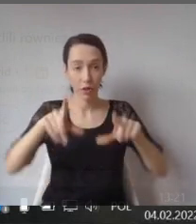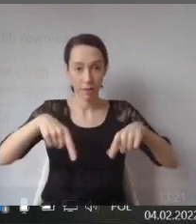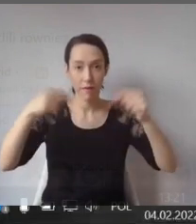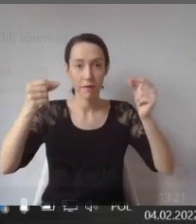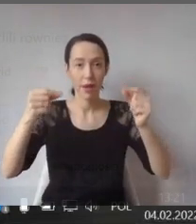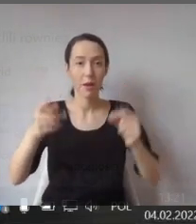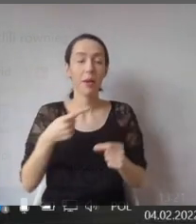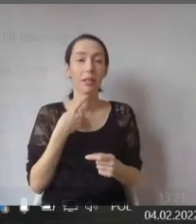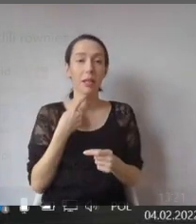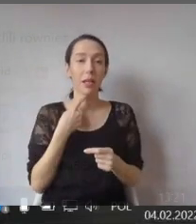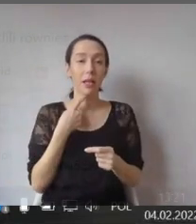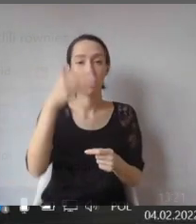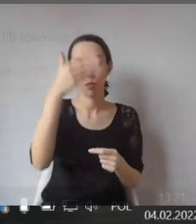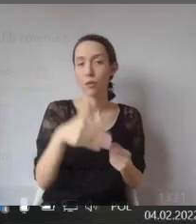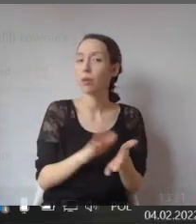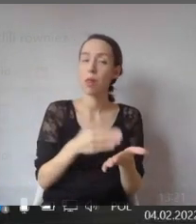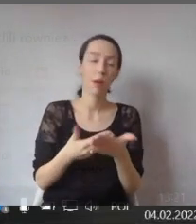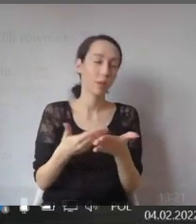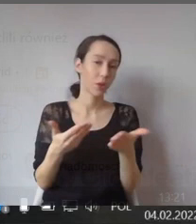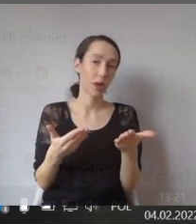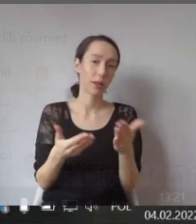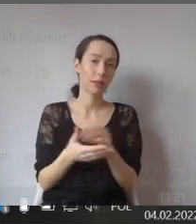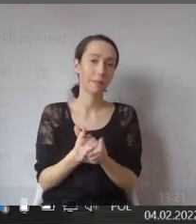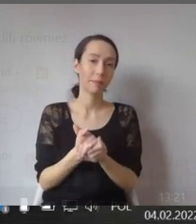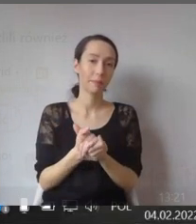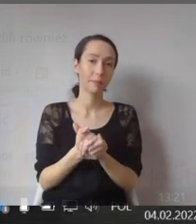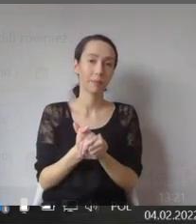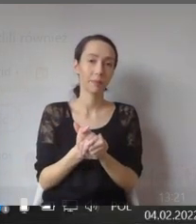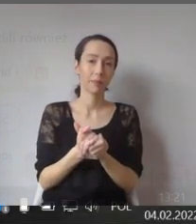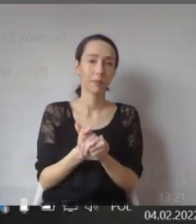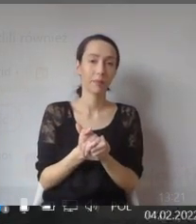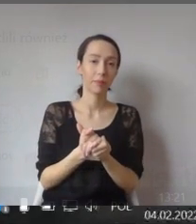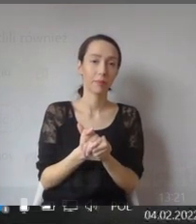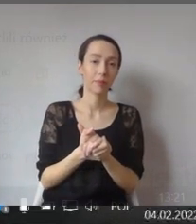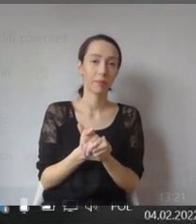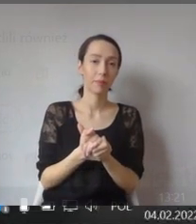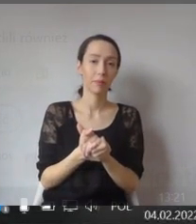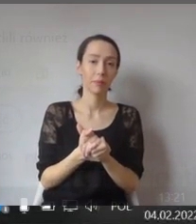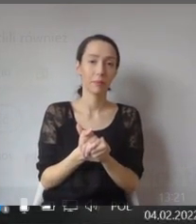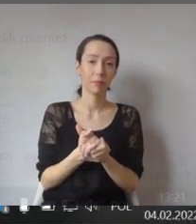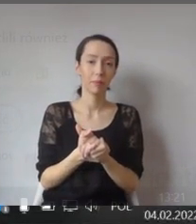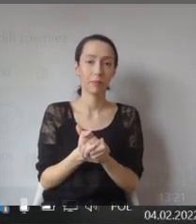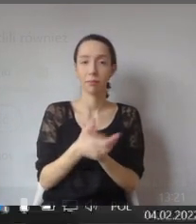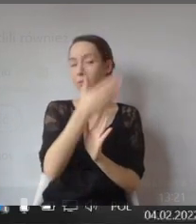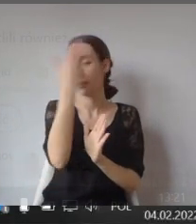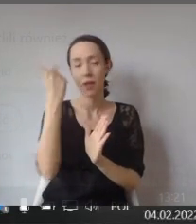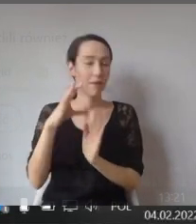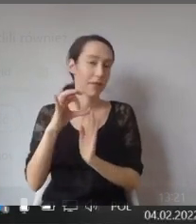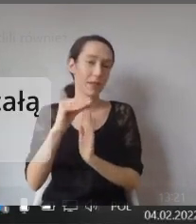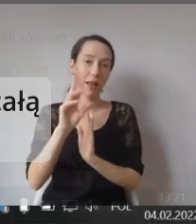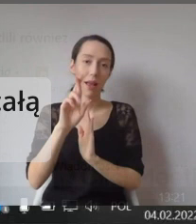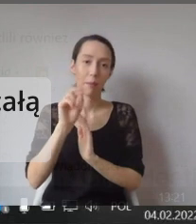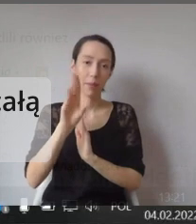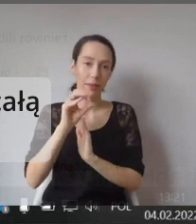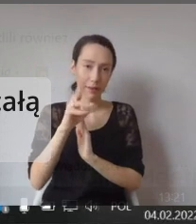język profilu, czyli na przykład sobie tutaj najedziemy na, no nie wiem, nawet serbski